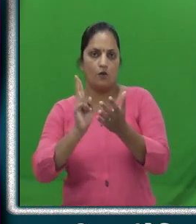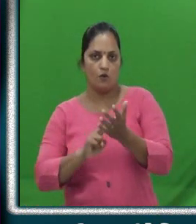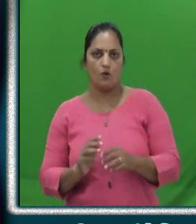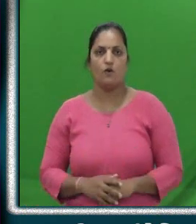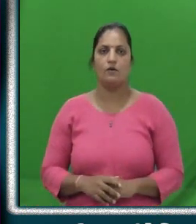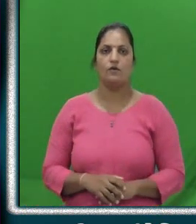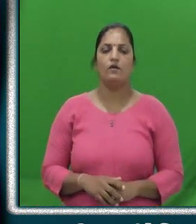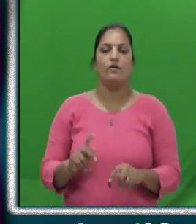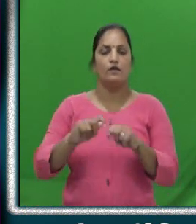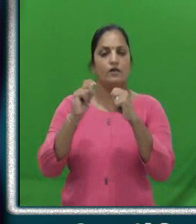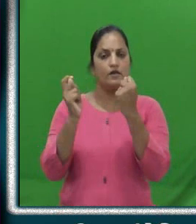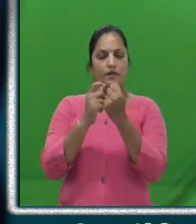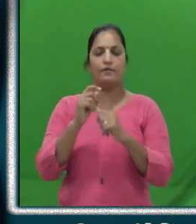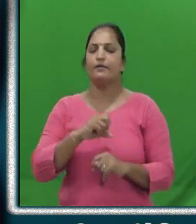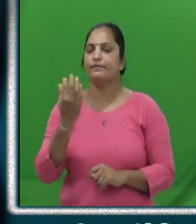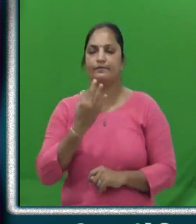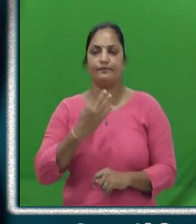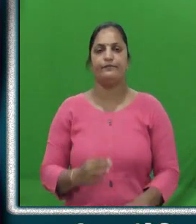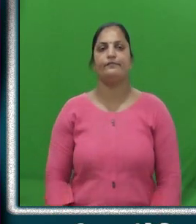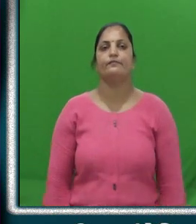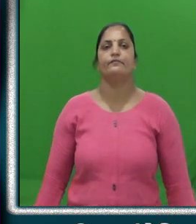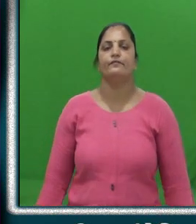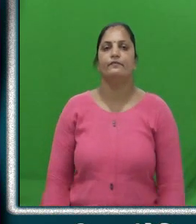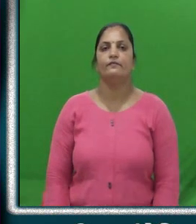અરુણ અને એની ટીમે, હા સરસ,